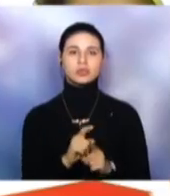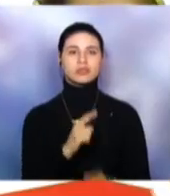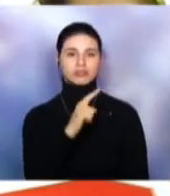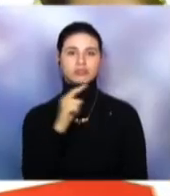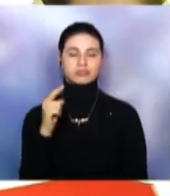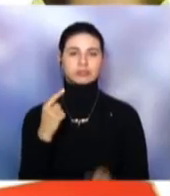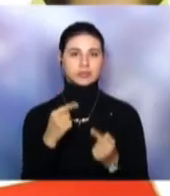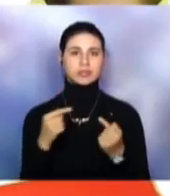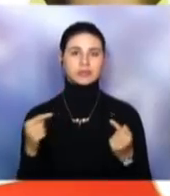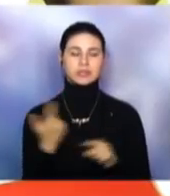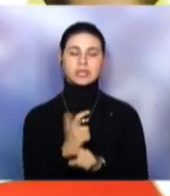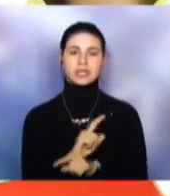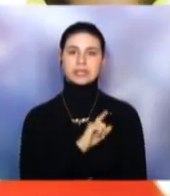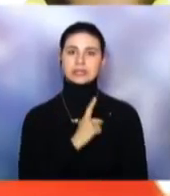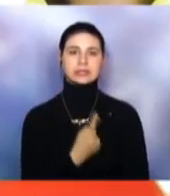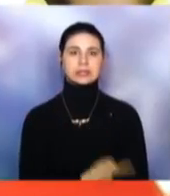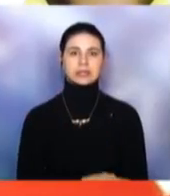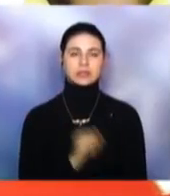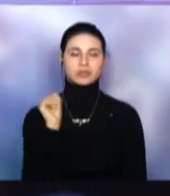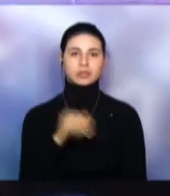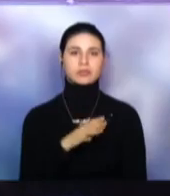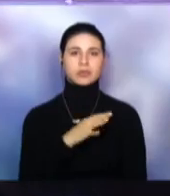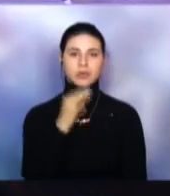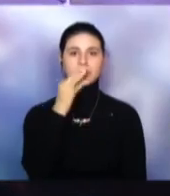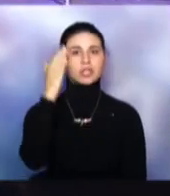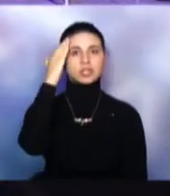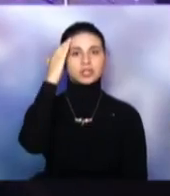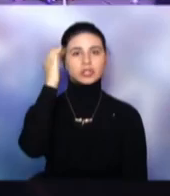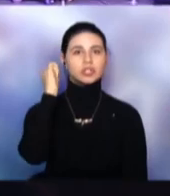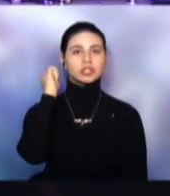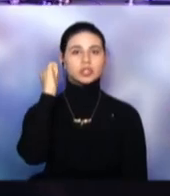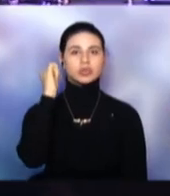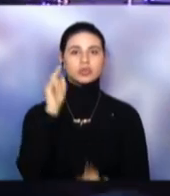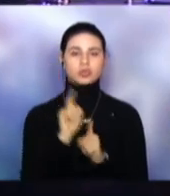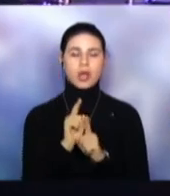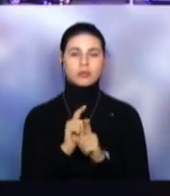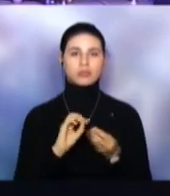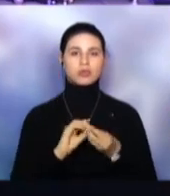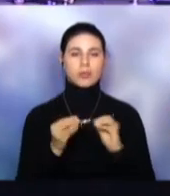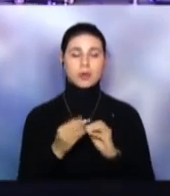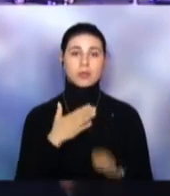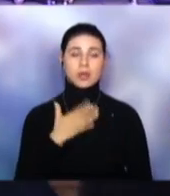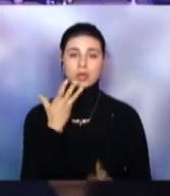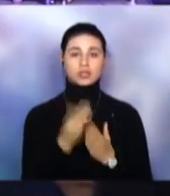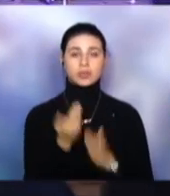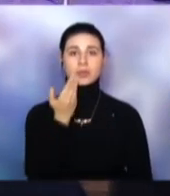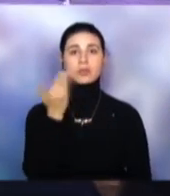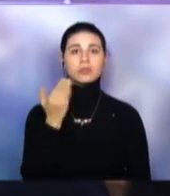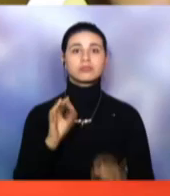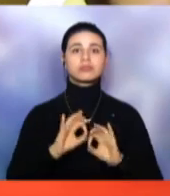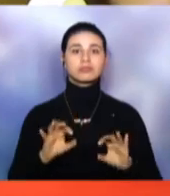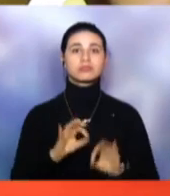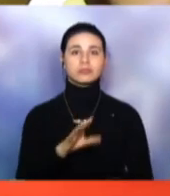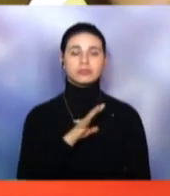ერთ-ერთი უმძლავრესი რისკ ფაქტორია შემიური ინსულტის განვითარებისა. ჩემ მოხსენებებს სწორედ ეს საკითხები იყო